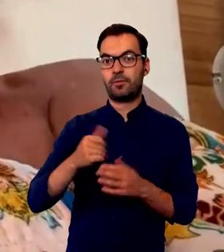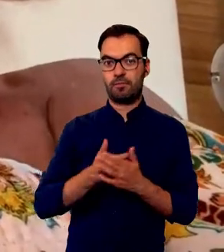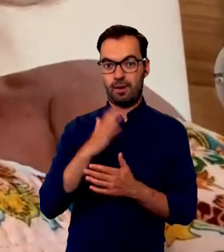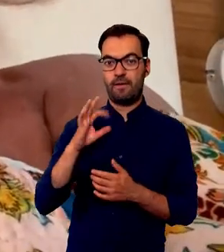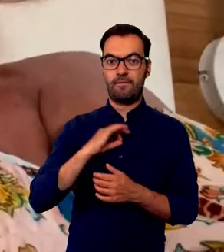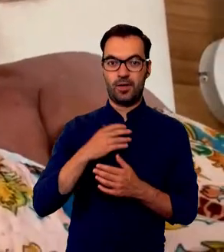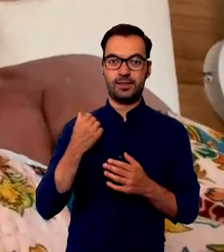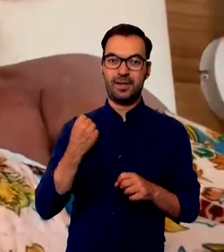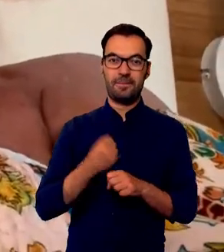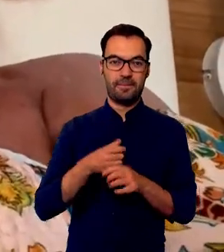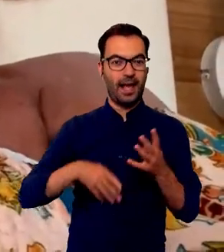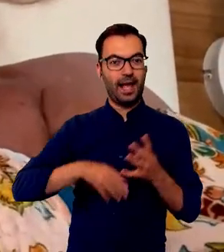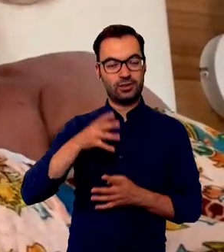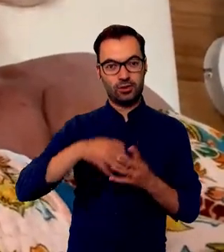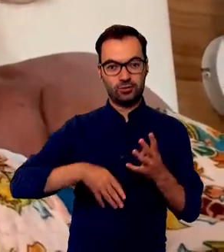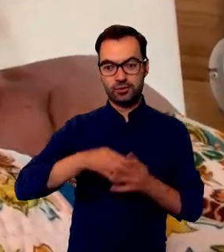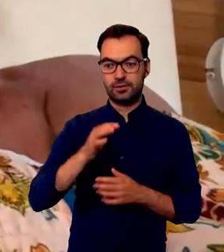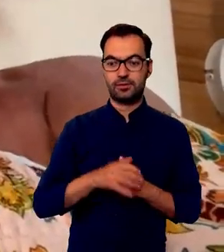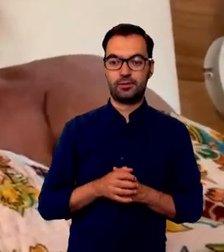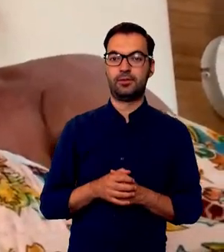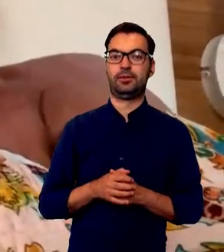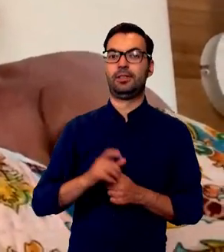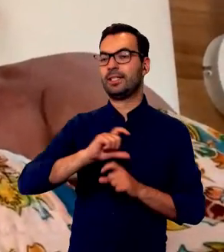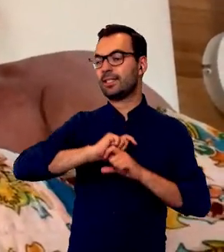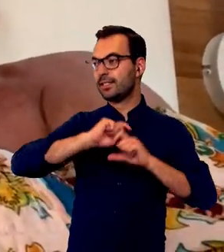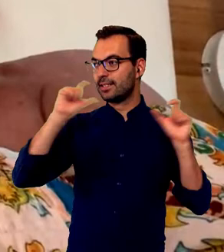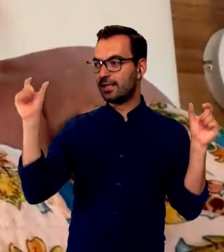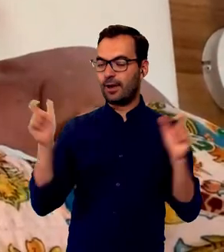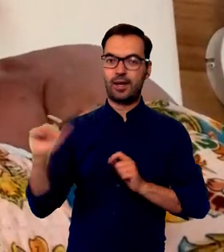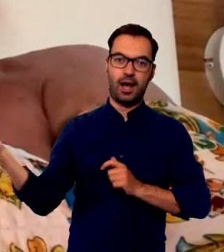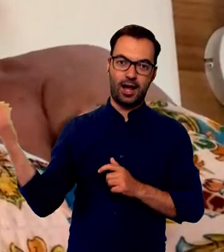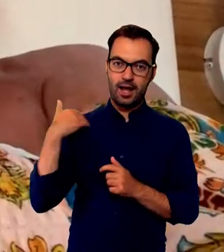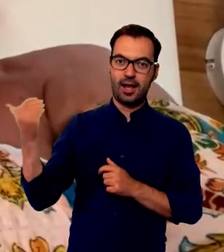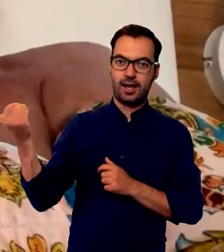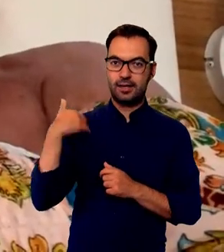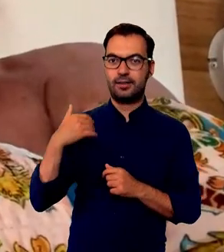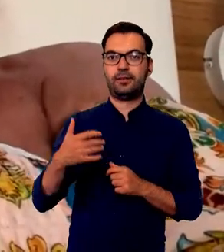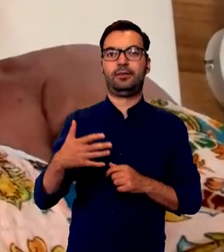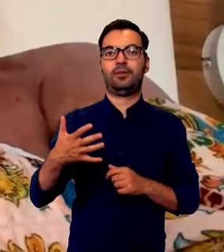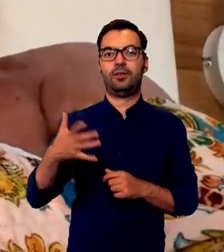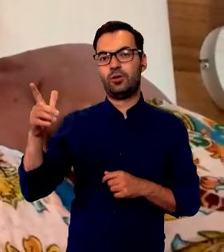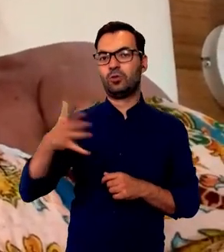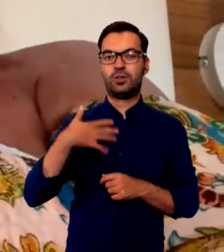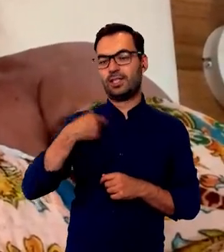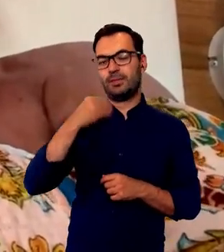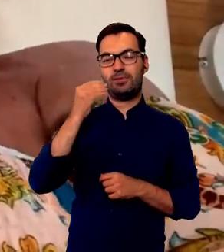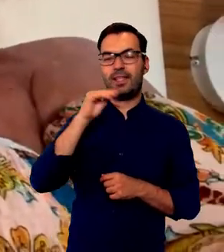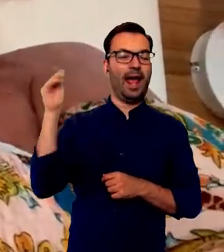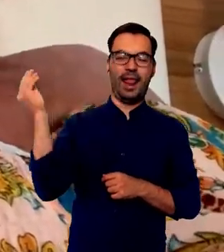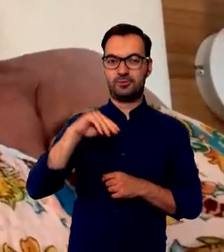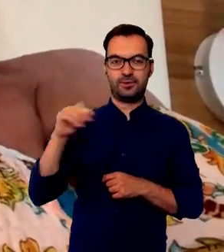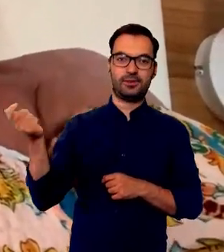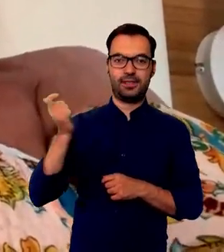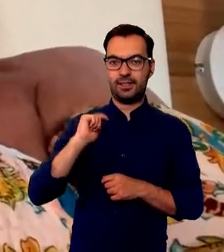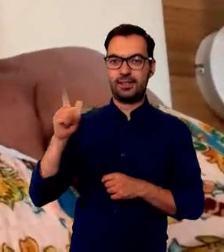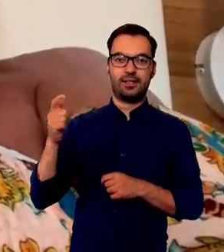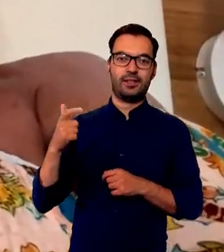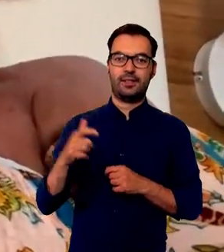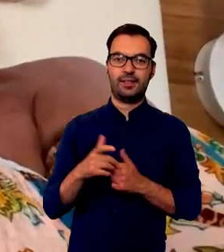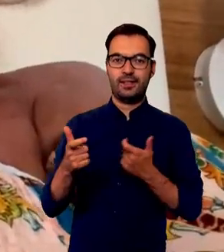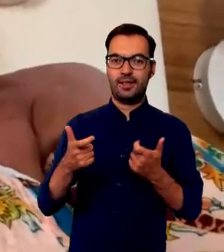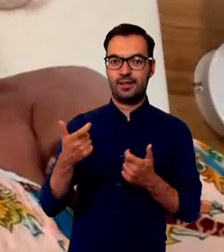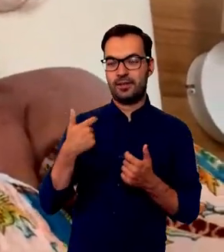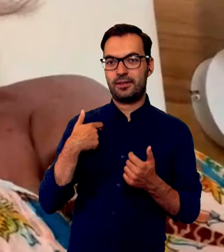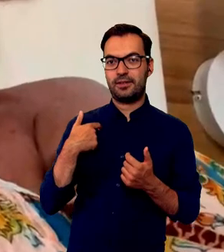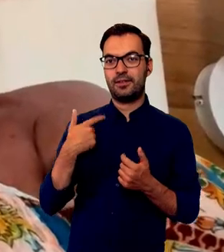swoją pracownię, cały czas mnie zamęcza i korzysta, bo uważa, że ja jestem lepsza, najlepsza na świecie. Ona nie robi tego, żeby